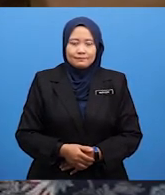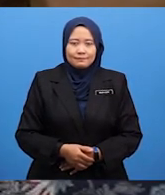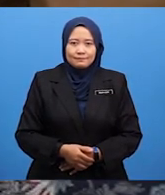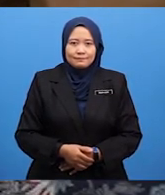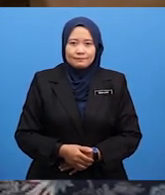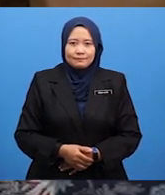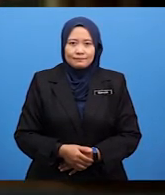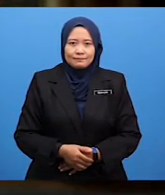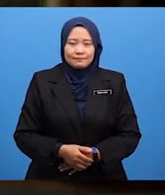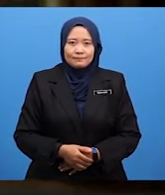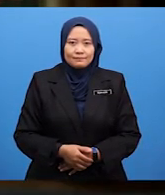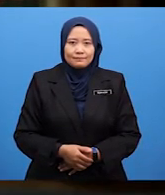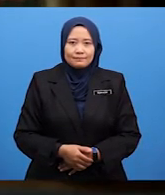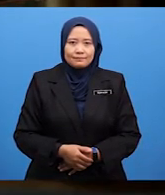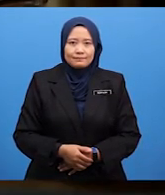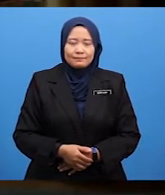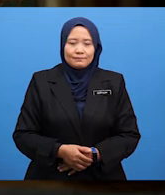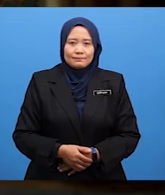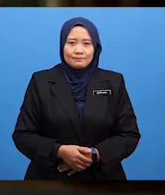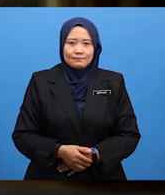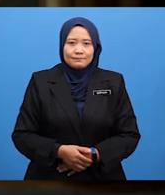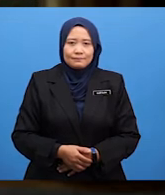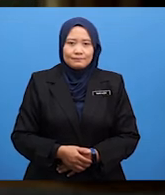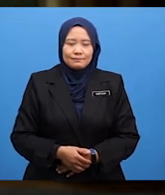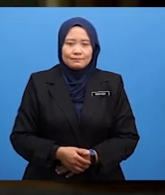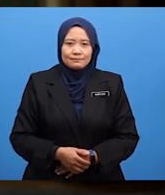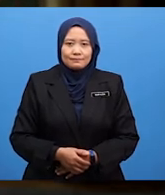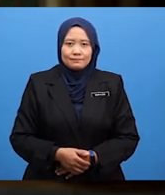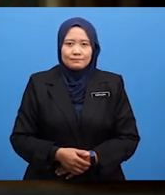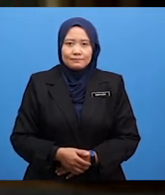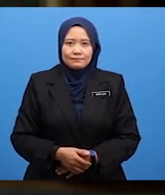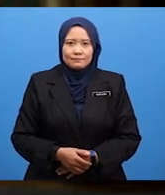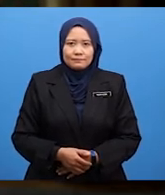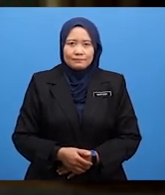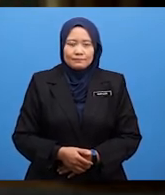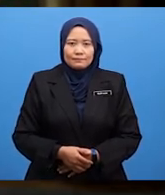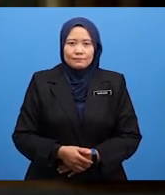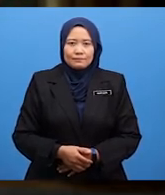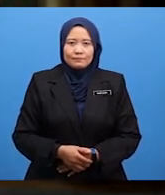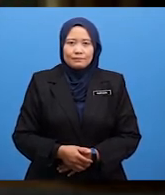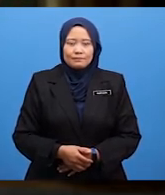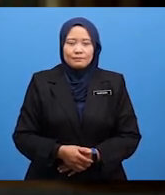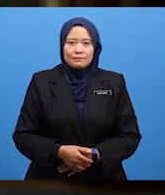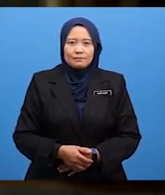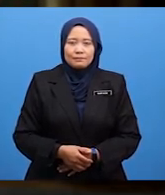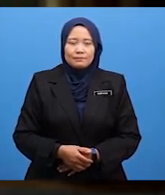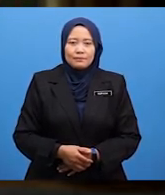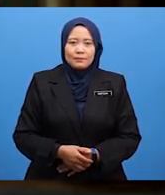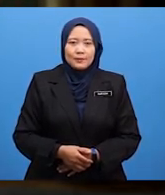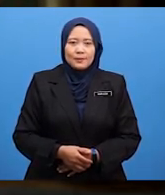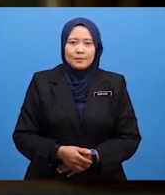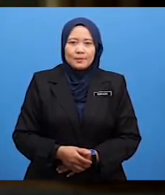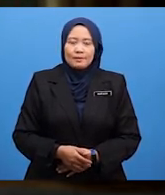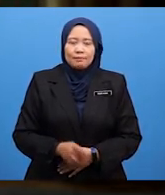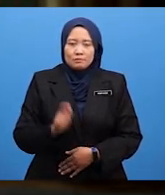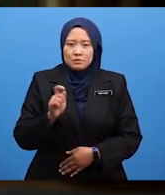Lebih pantas. Yes. Jadi itulah maknanya satu teknik yang lebih lebih mahir, perlukan kemahiran